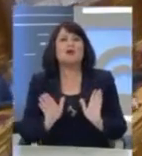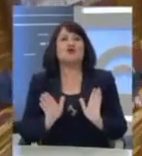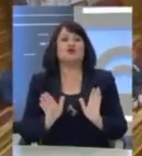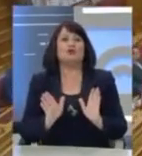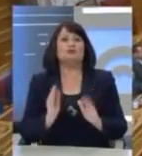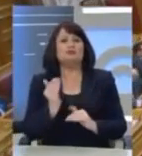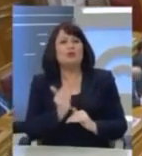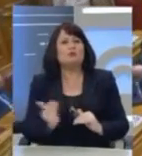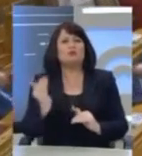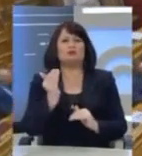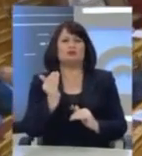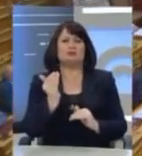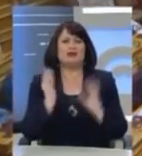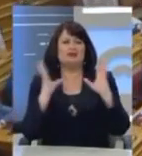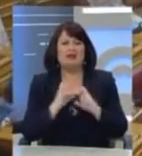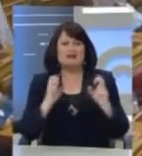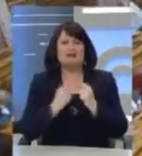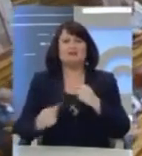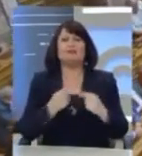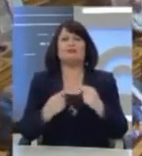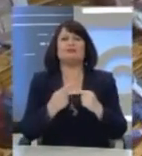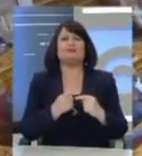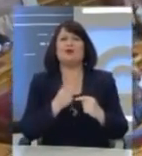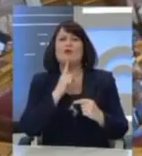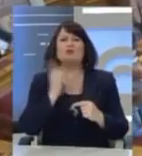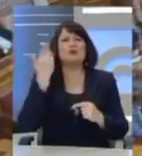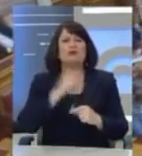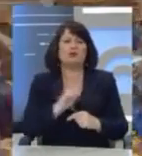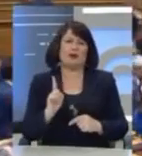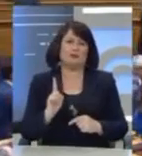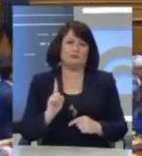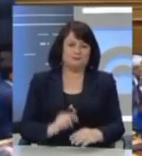πάνω από διχαστικές διαχωριστικές γραμμές του παρελθόντος.